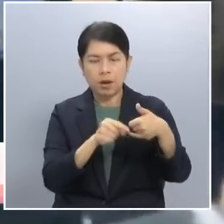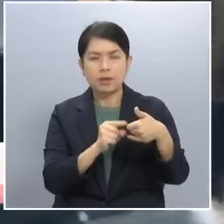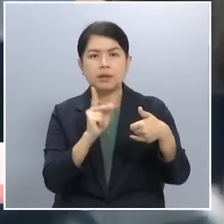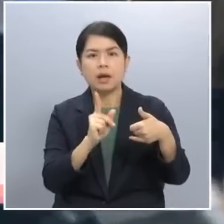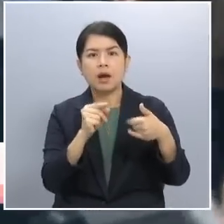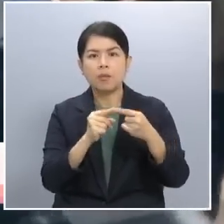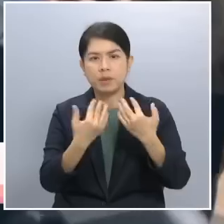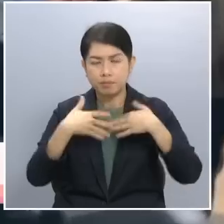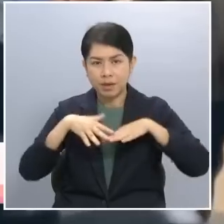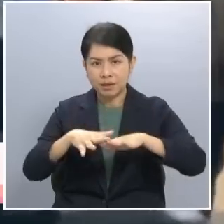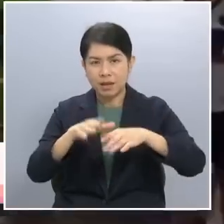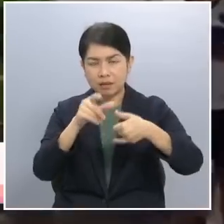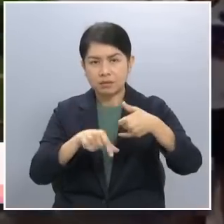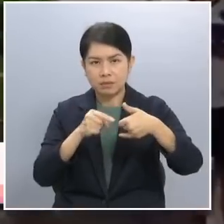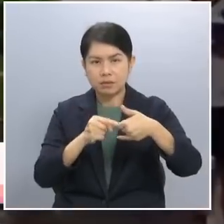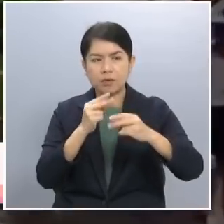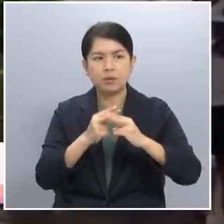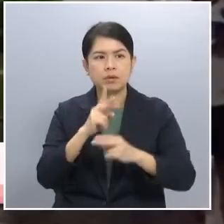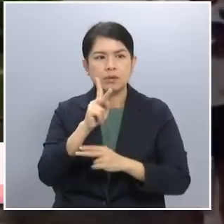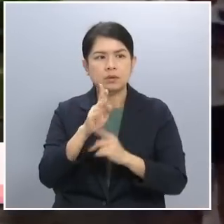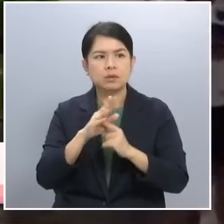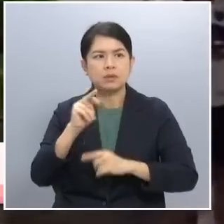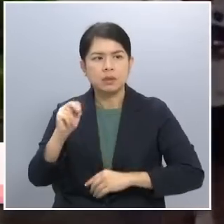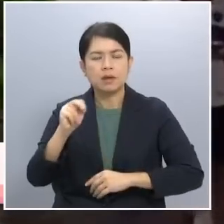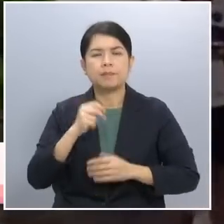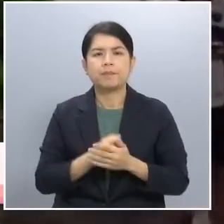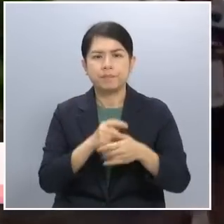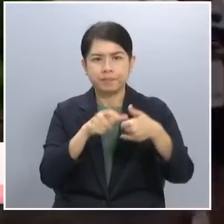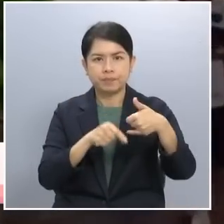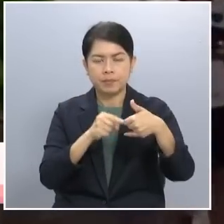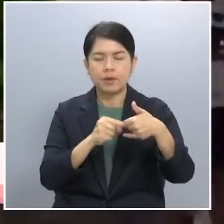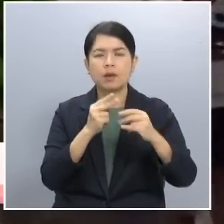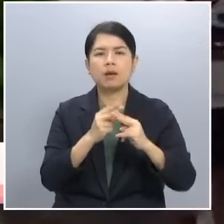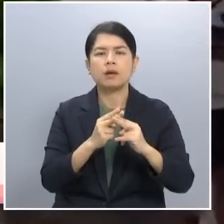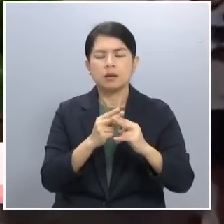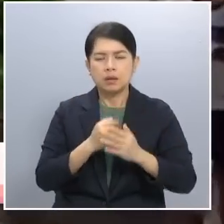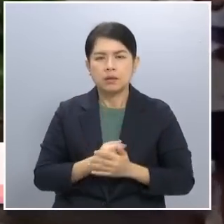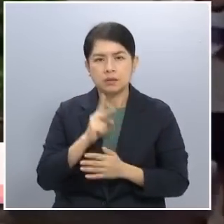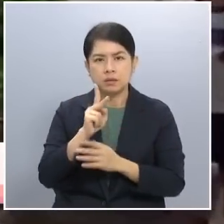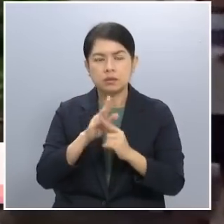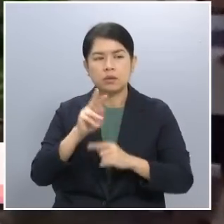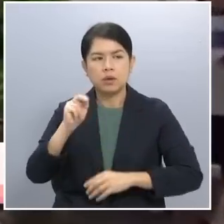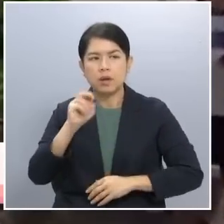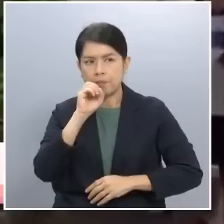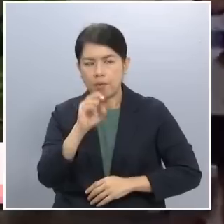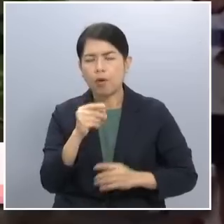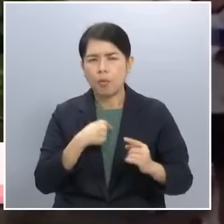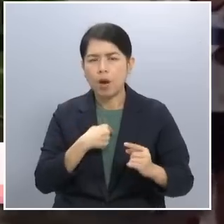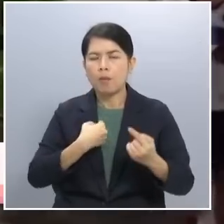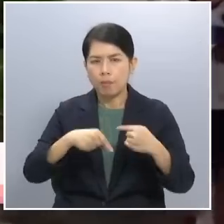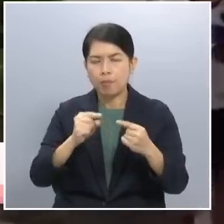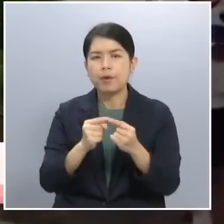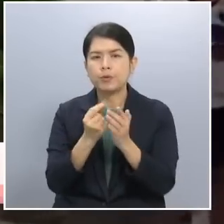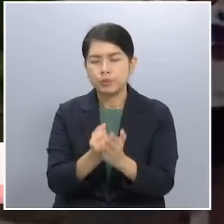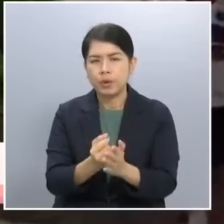คุณกันจอมพลังกันจอมพลังบอกเดี๋ยวผมจะมาช่วยนะกันก็มีการพูดคุยนะฮะโทรศัพท์คุย